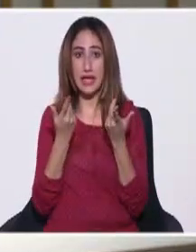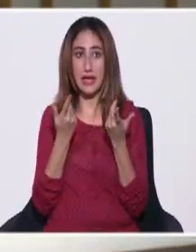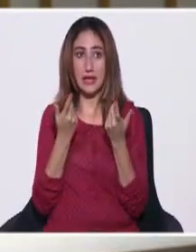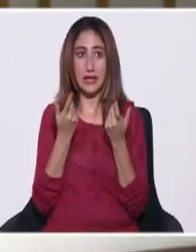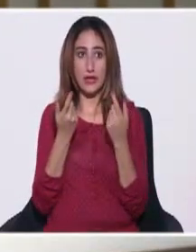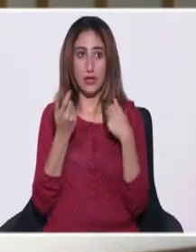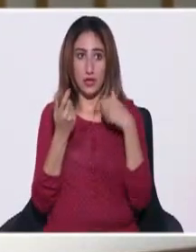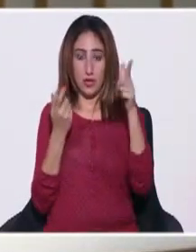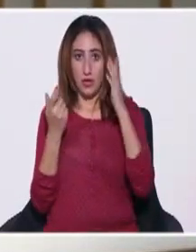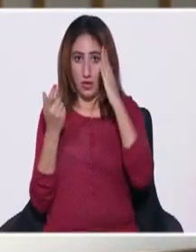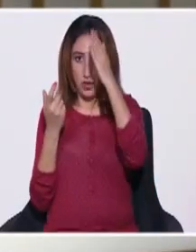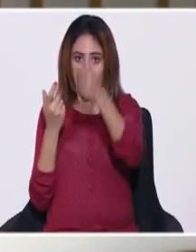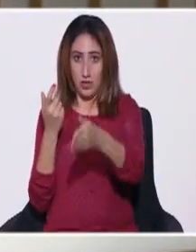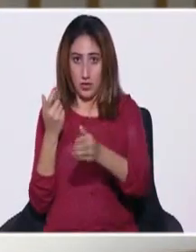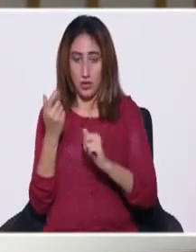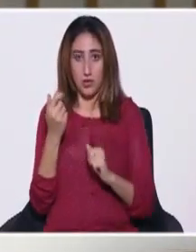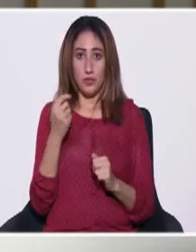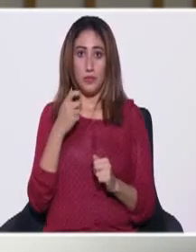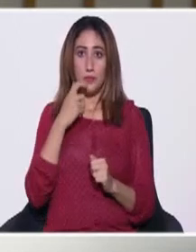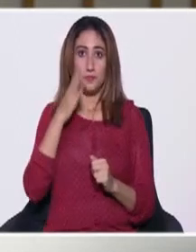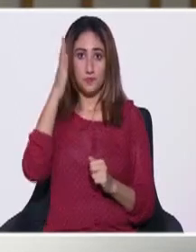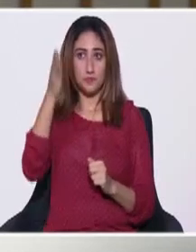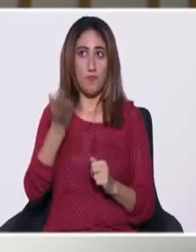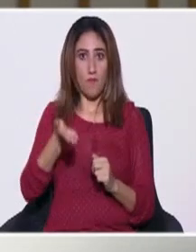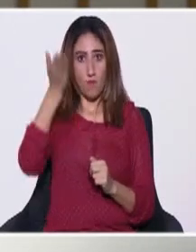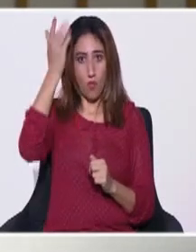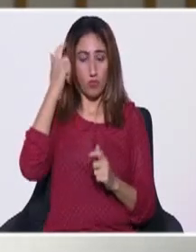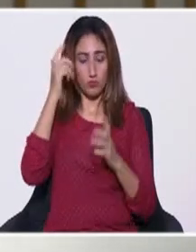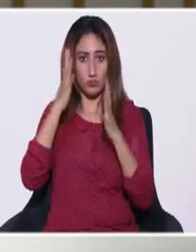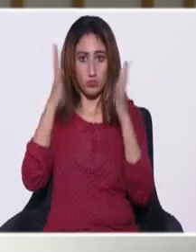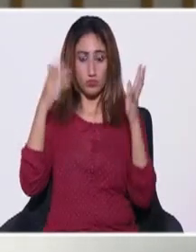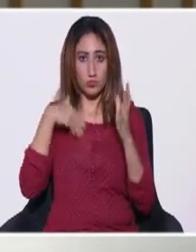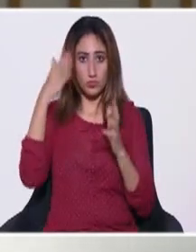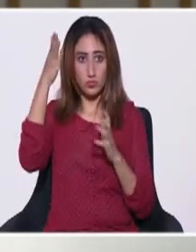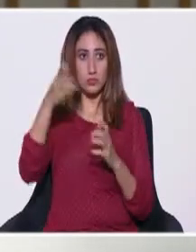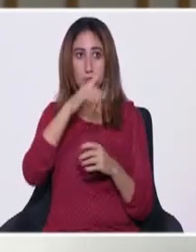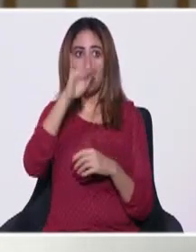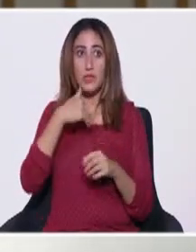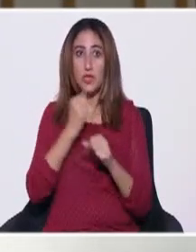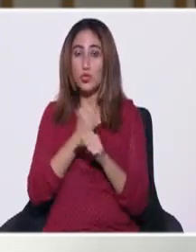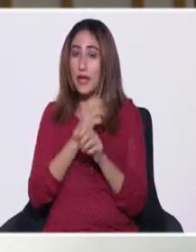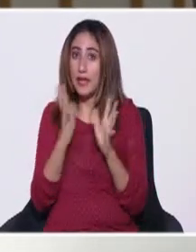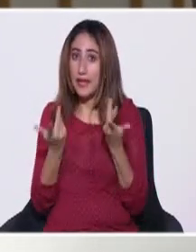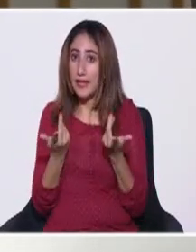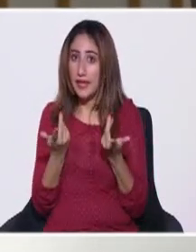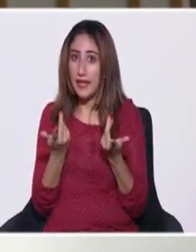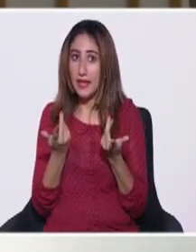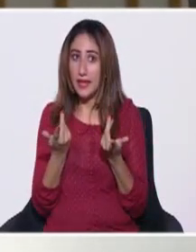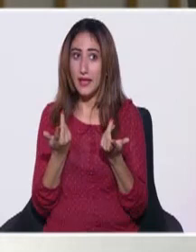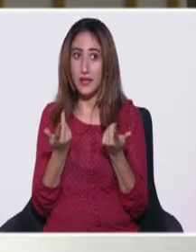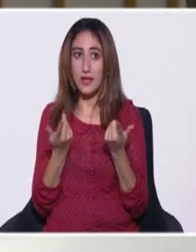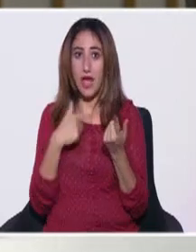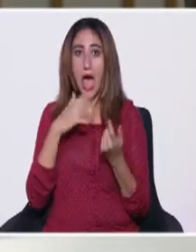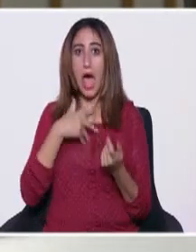الأول لما رحت للأستاذ فهمي عمر هذا العملاق الكبير يعني، قال لي انت جاي تشتغل ايه؟ قلت له جاي اشتغل